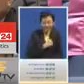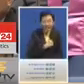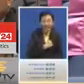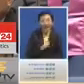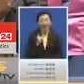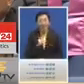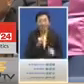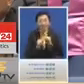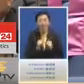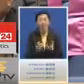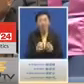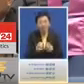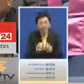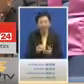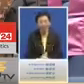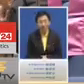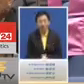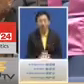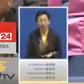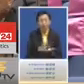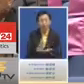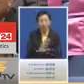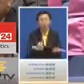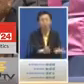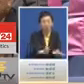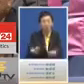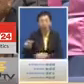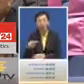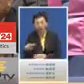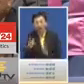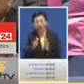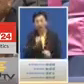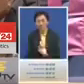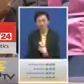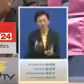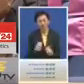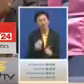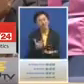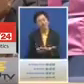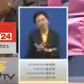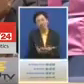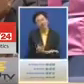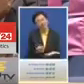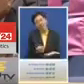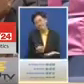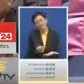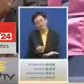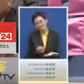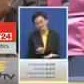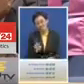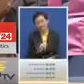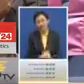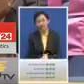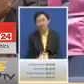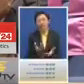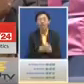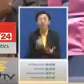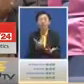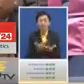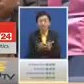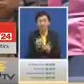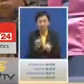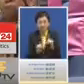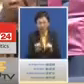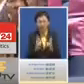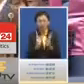ที่ดินปั๊บแบ่งแยกให้ลูกให้หลานปั๊บเจ้าหน้าที่ที่ดินคิดราคาทำธุรกรรมจากอะไรครับราคาประเมิน